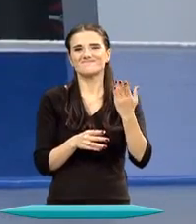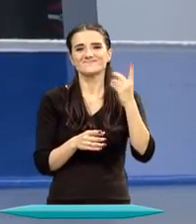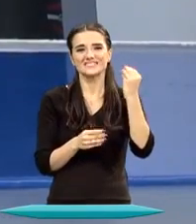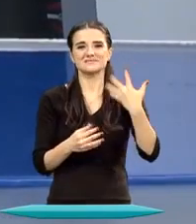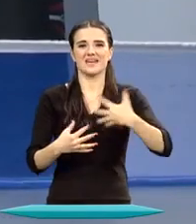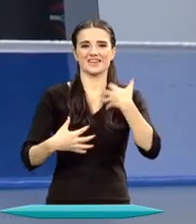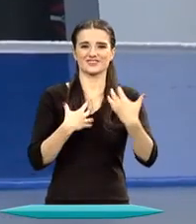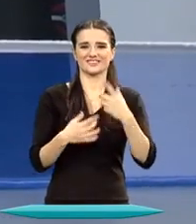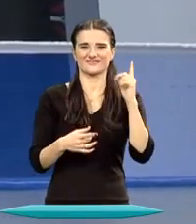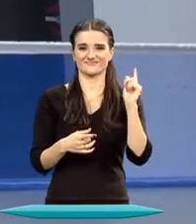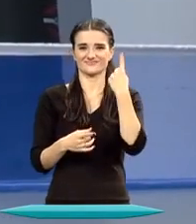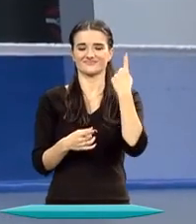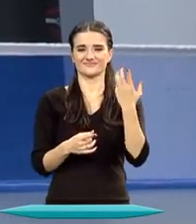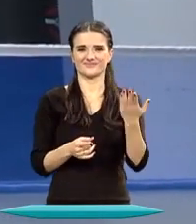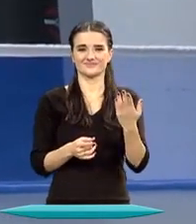bir heyecandı.